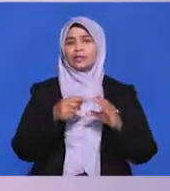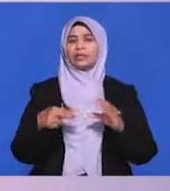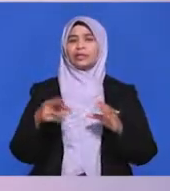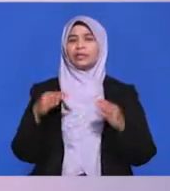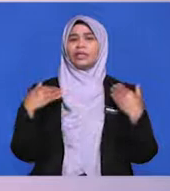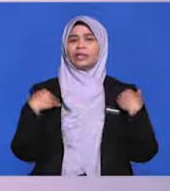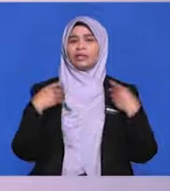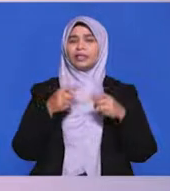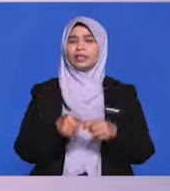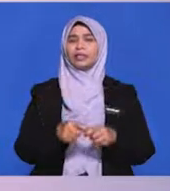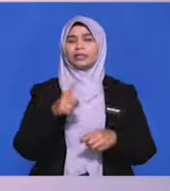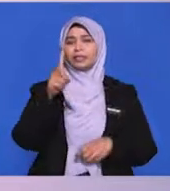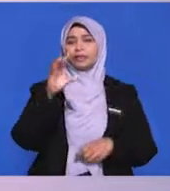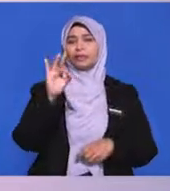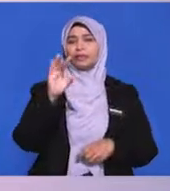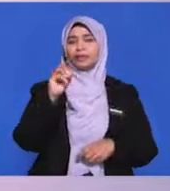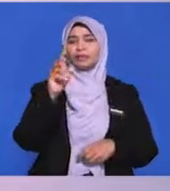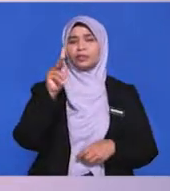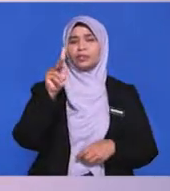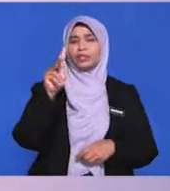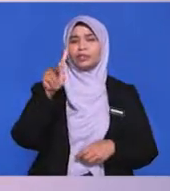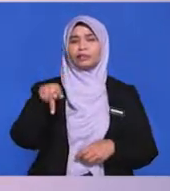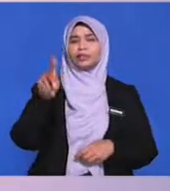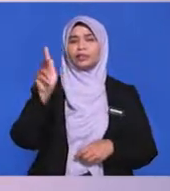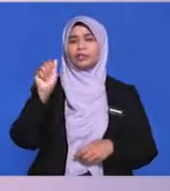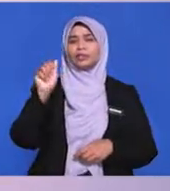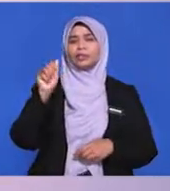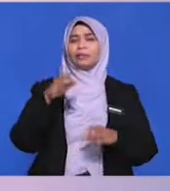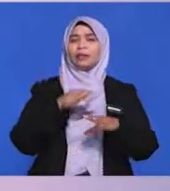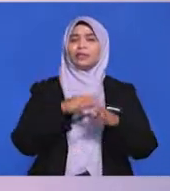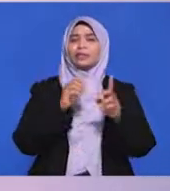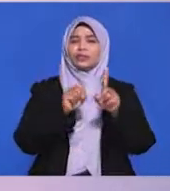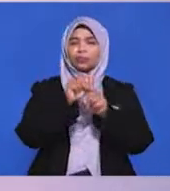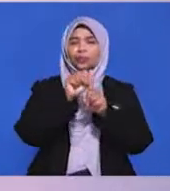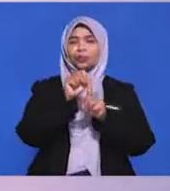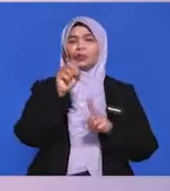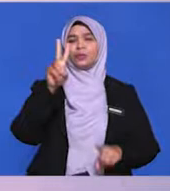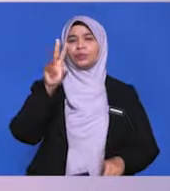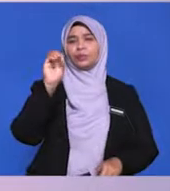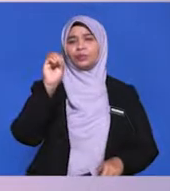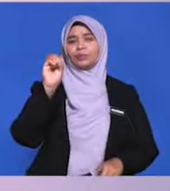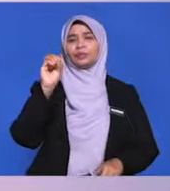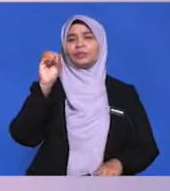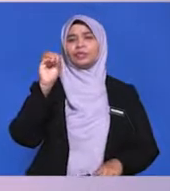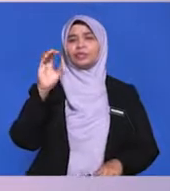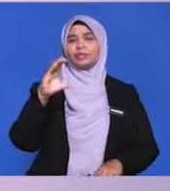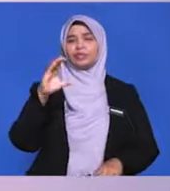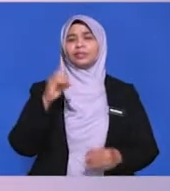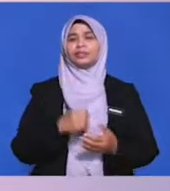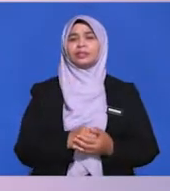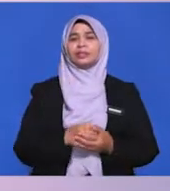mempunyai tekanan 180 KPA pada suhu 20° celcius